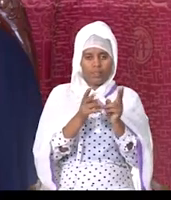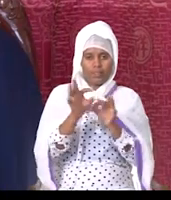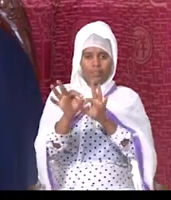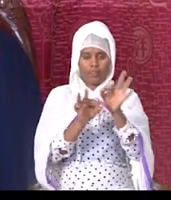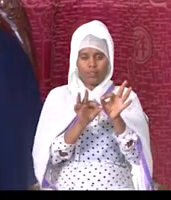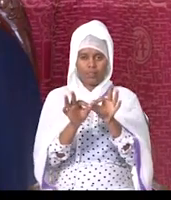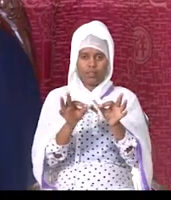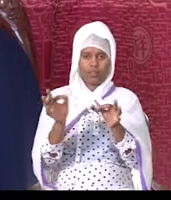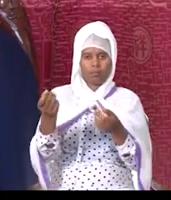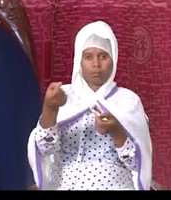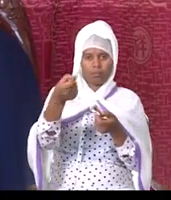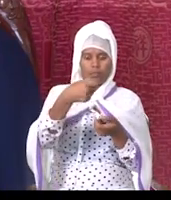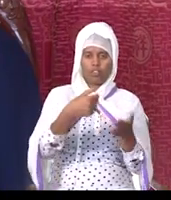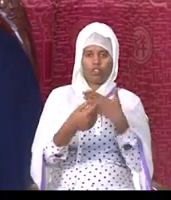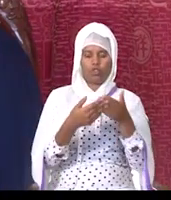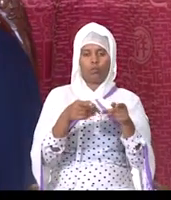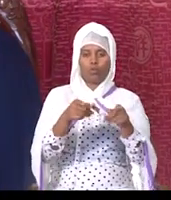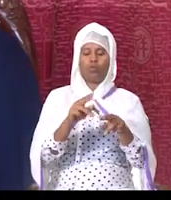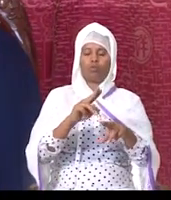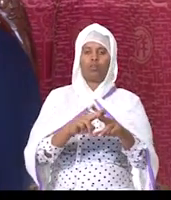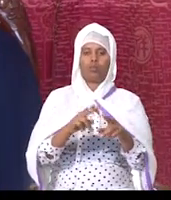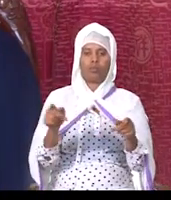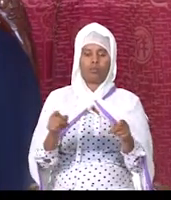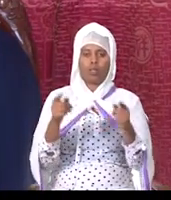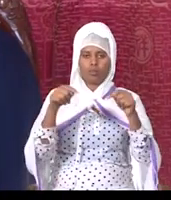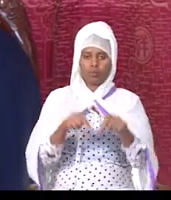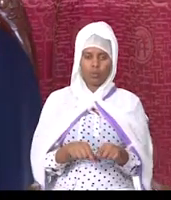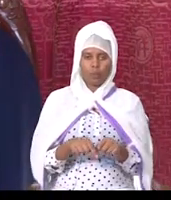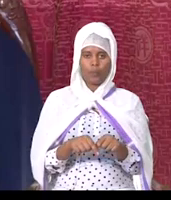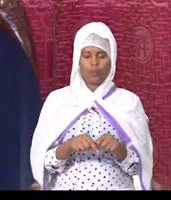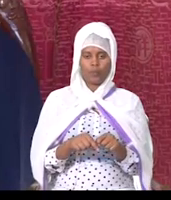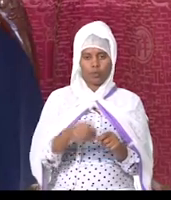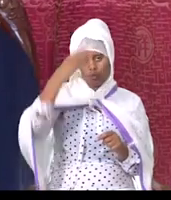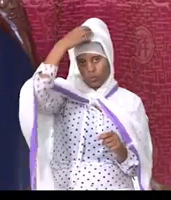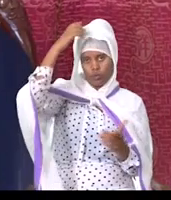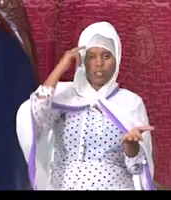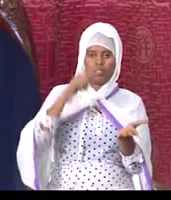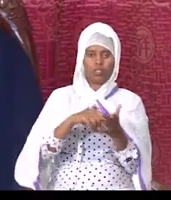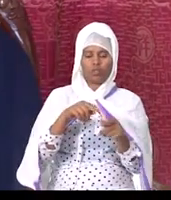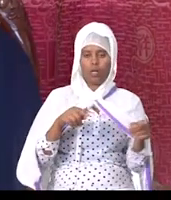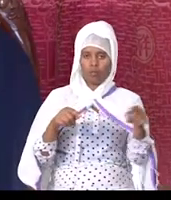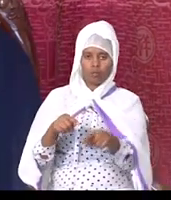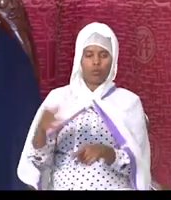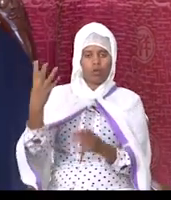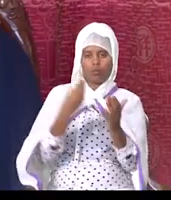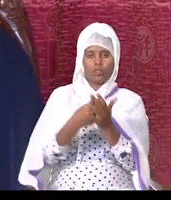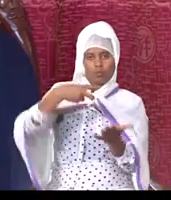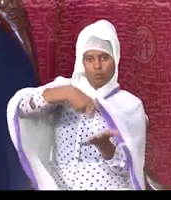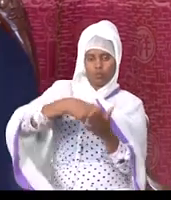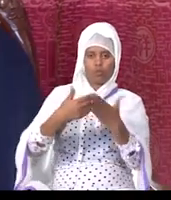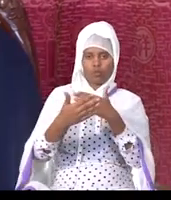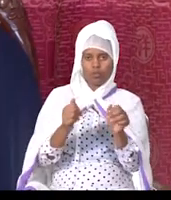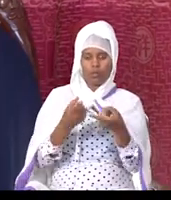እዩ። ሓይሉ ዘረጋግጸሉ ግዛኣቱ ዘስፋሕፍሓሉ ሓደ ዓብዪ ጣዖት መሰቆመ ናብዚ ዘይሰገደ ድማ